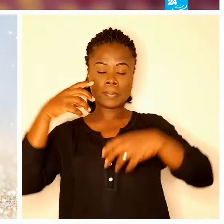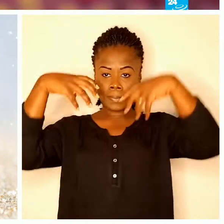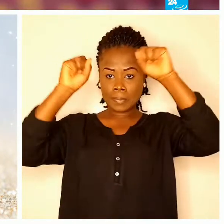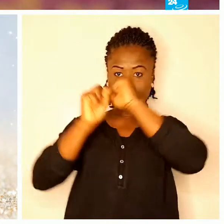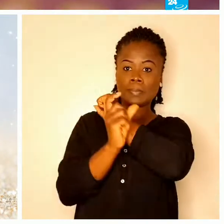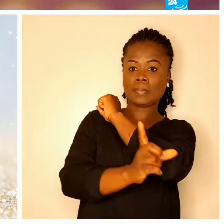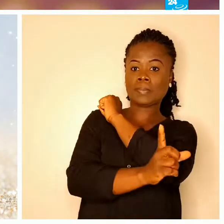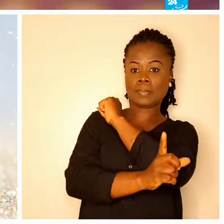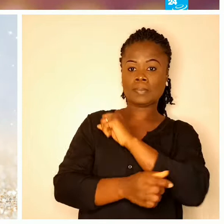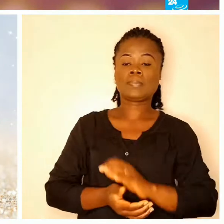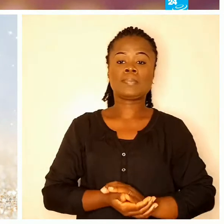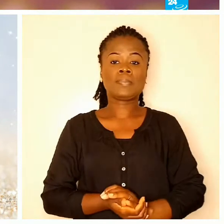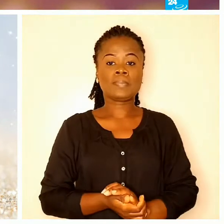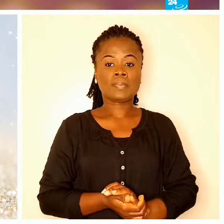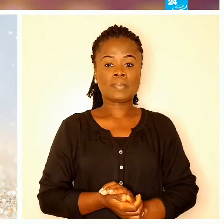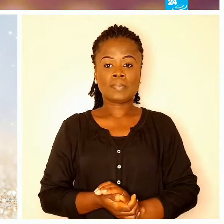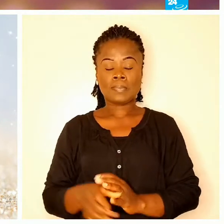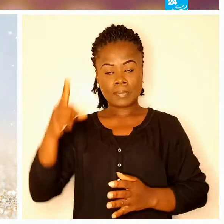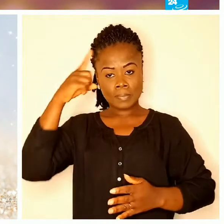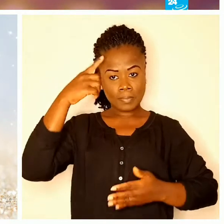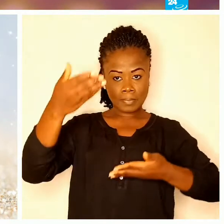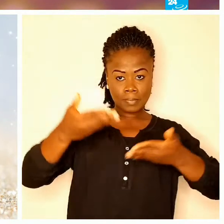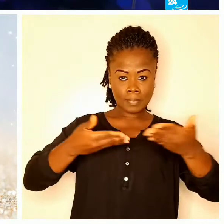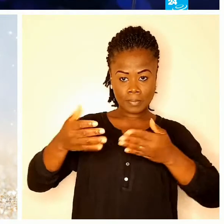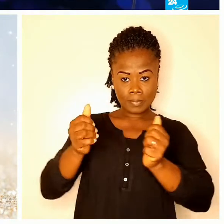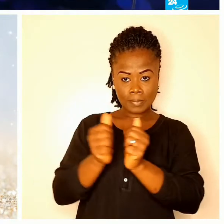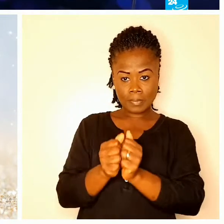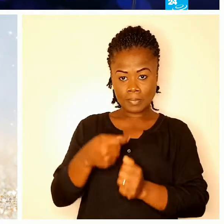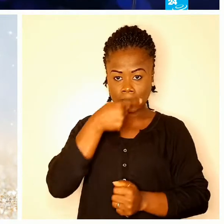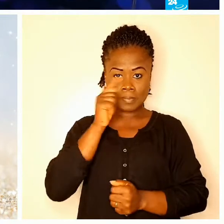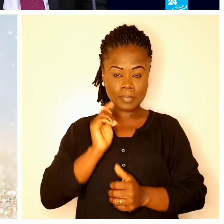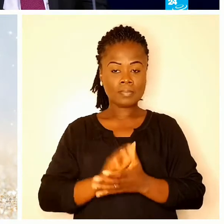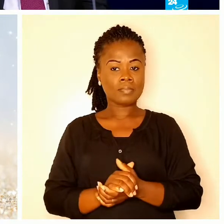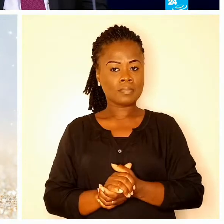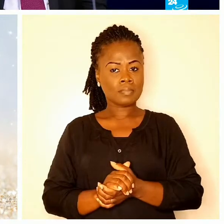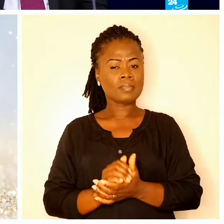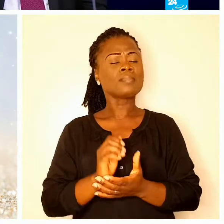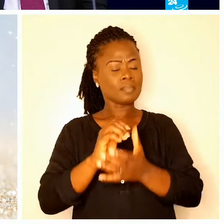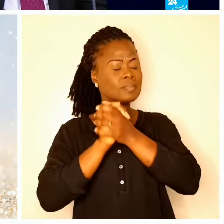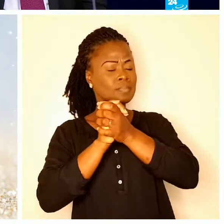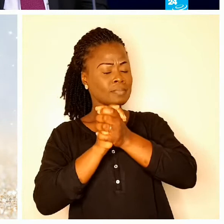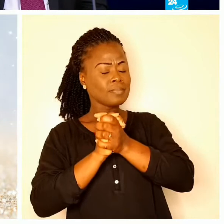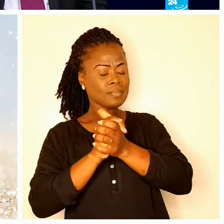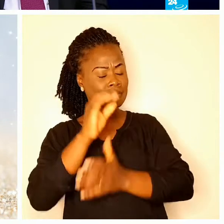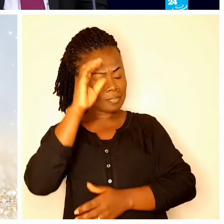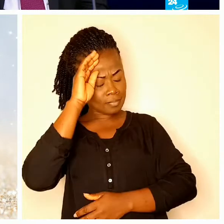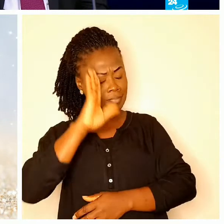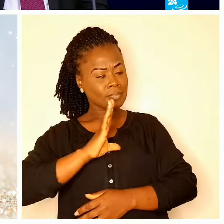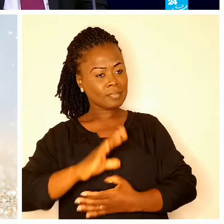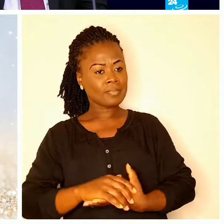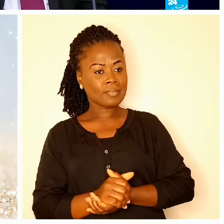Macky Sall. Avec moi pour l'interview, Christophe Boisbouvier de Radio France Internationale. Monsieur le Président, bonjour.